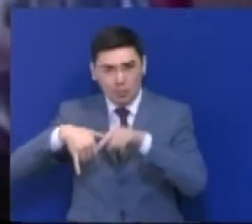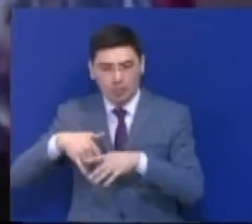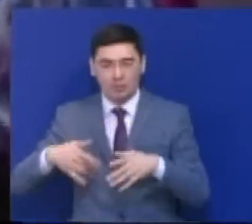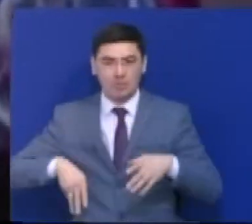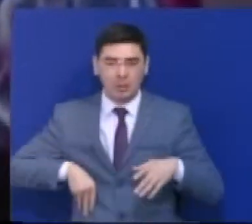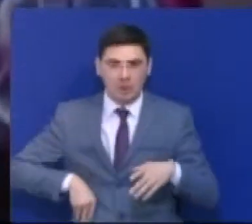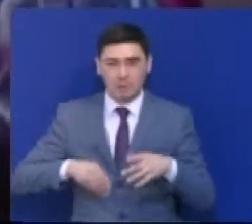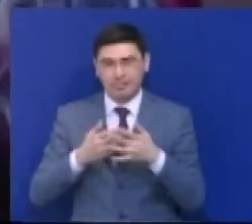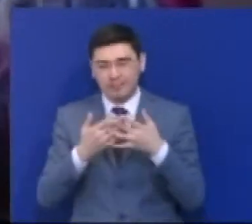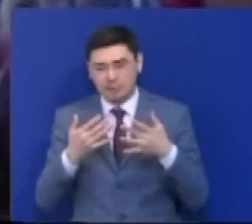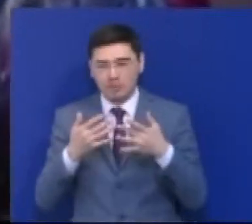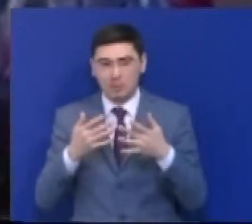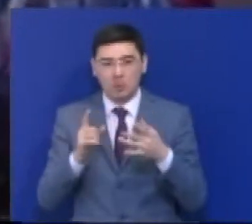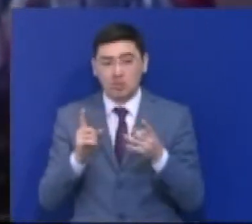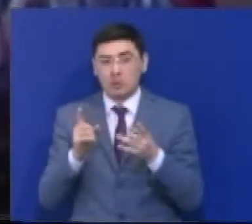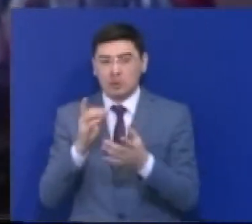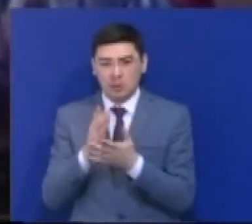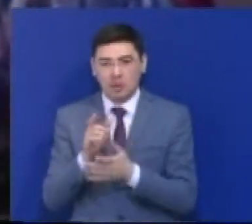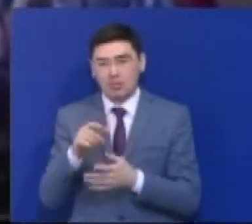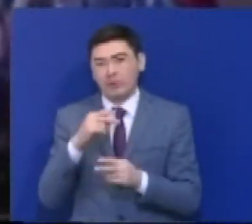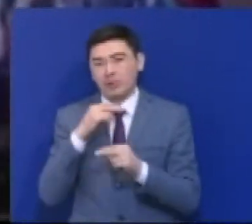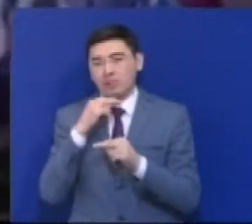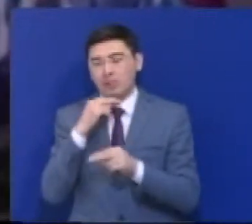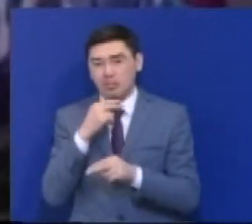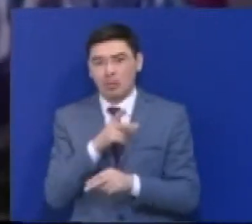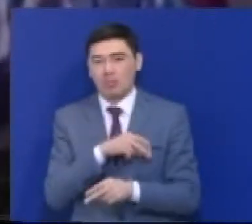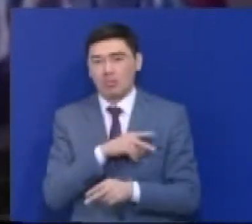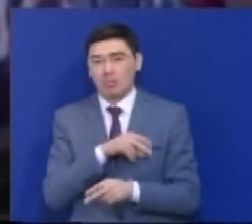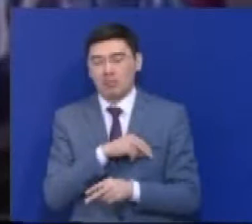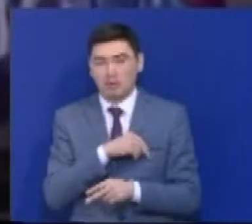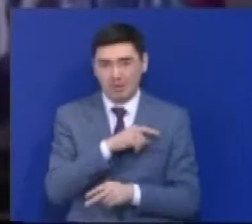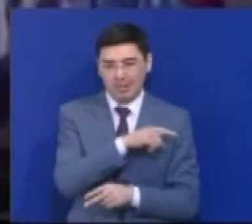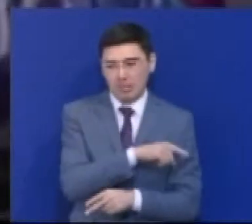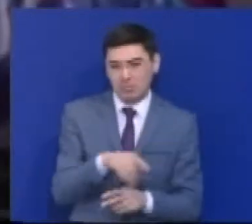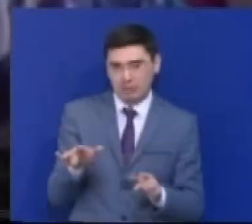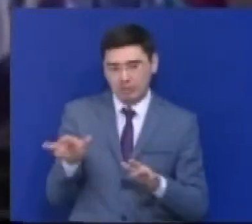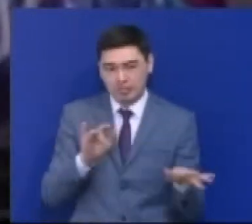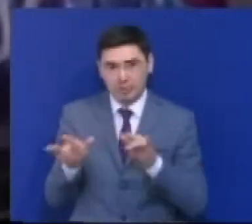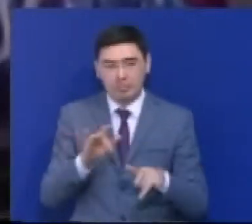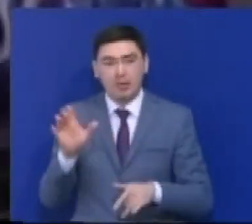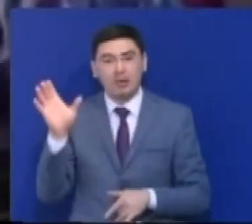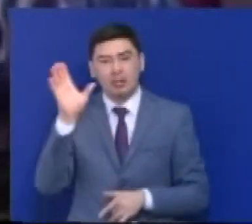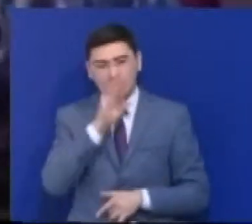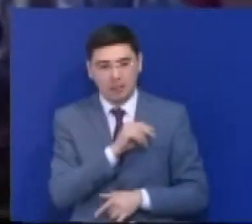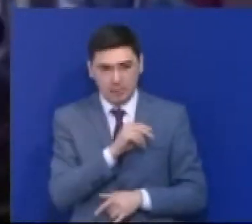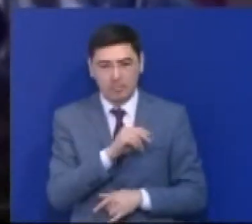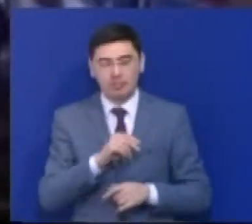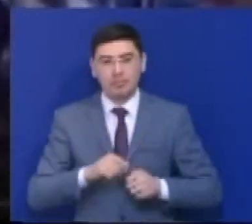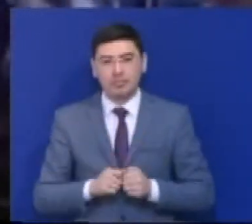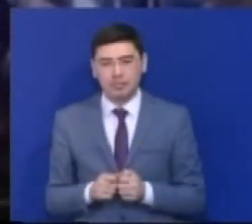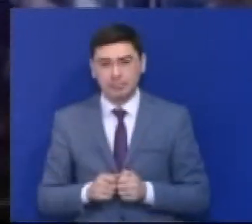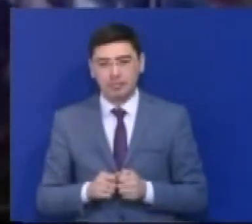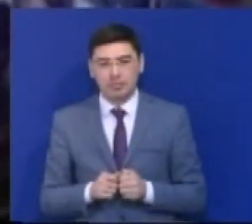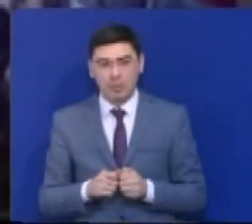оңай олжалап, қолды қылған дүниені жандағы сыбайласына беріп түлгіреді. Сондықтан дәлелдеуде қылмысты ашу да күрделі.